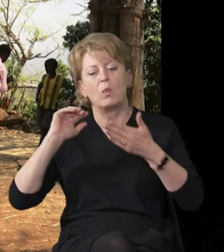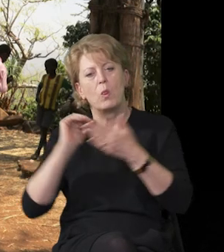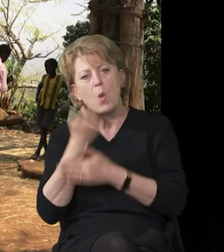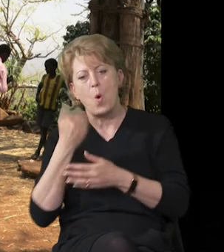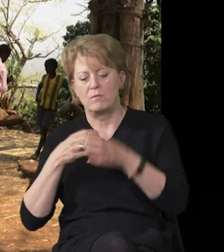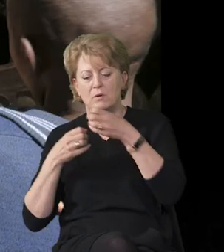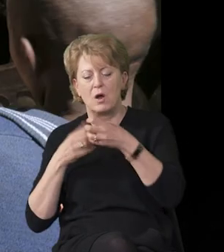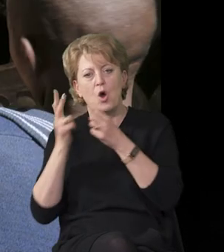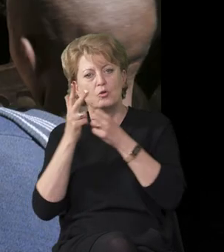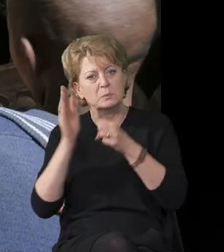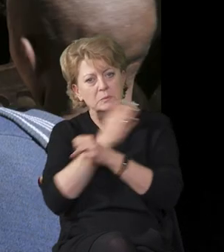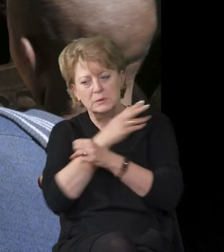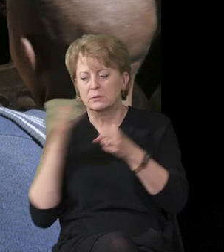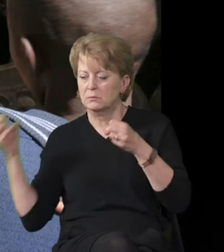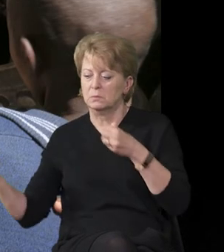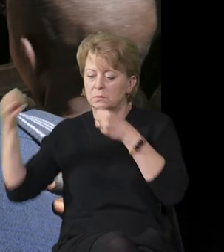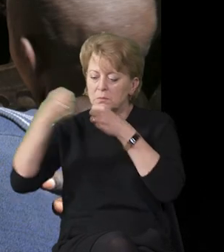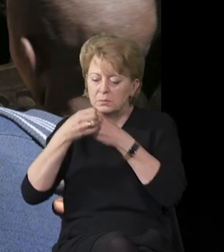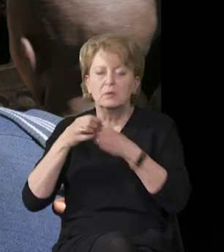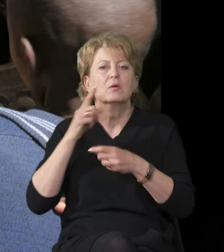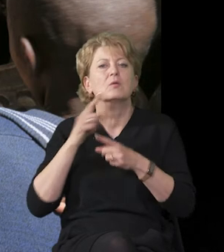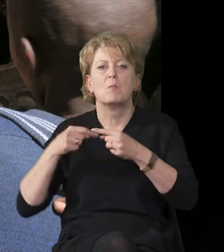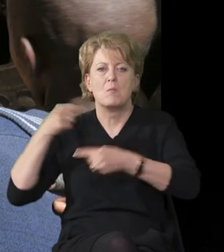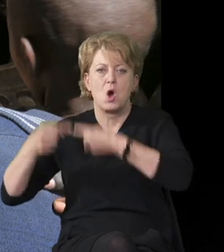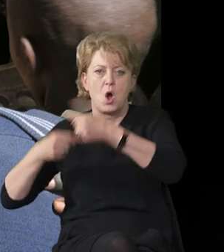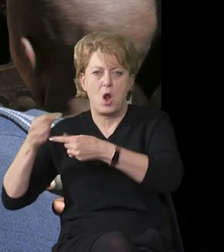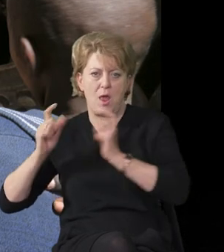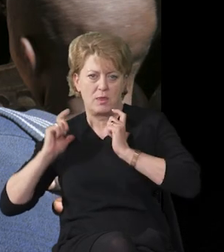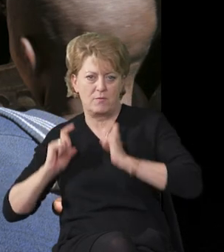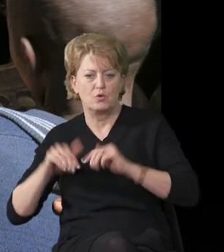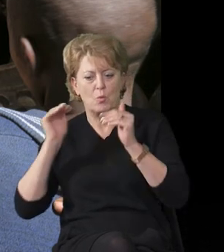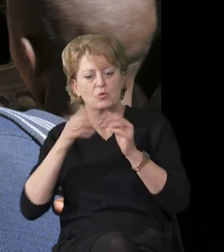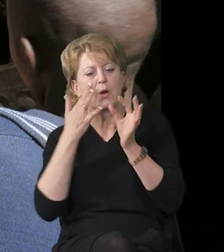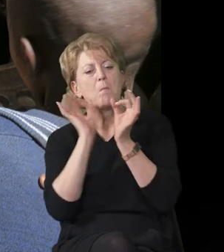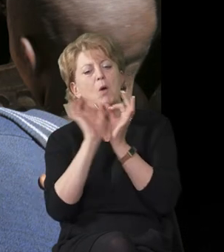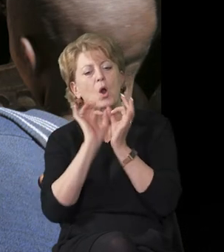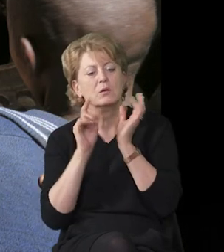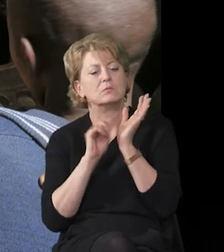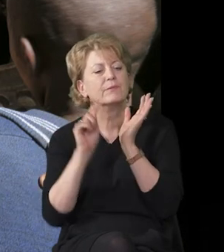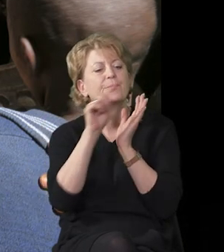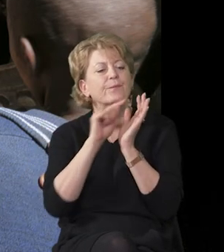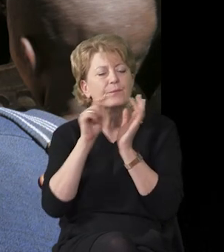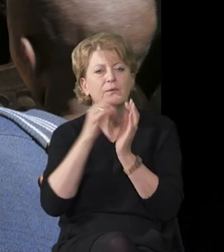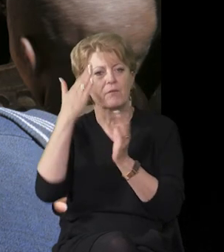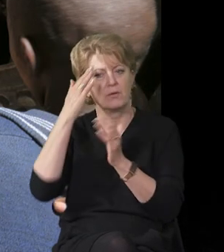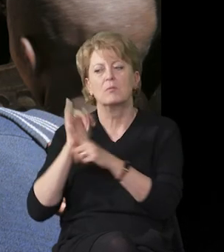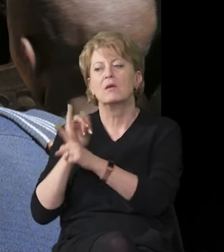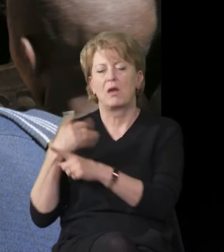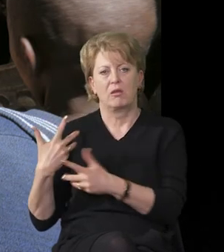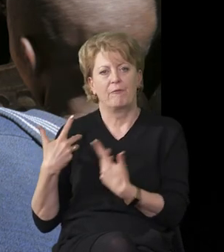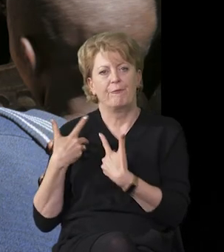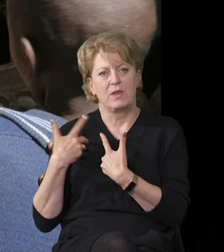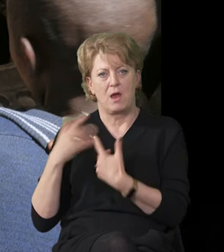wiek całej wioski. Konso wierzą także, że wykonywanie im fotografii może zatrzymać w obiektywie